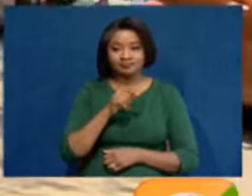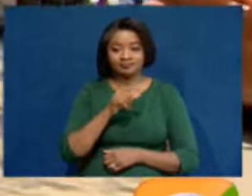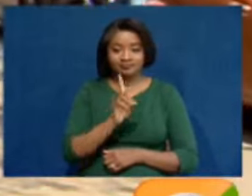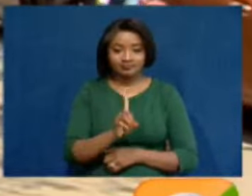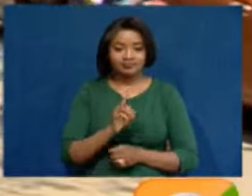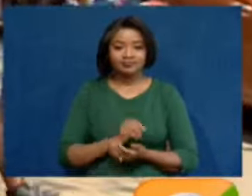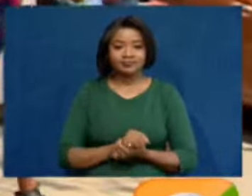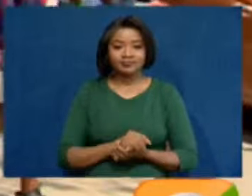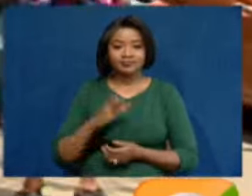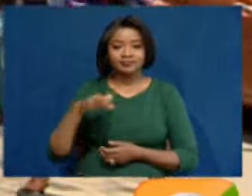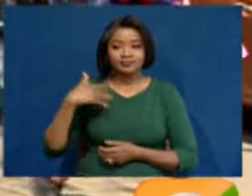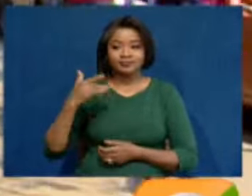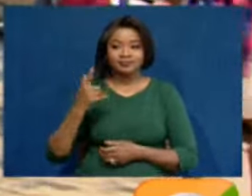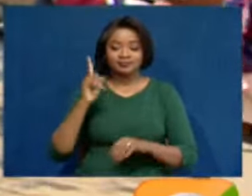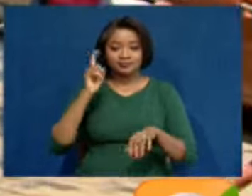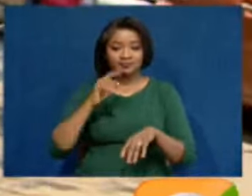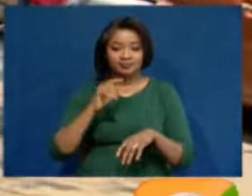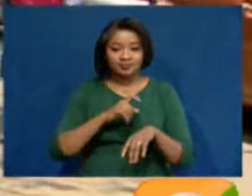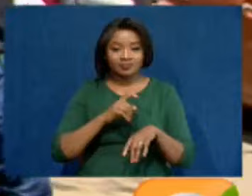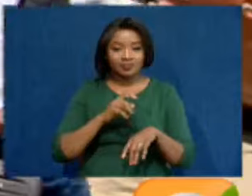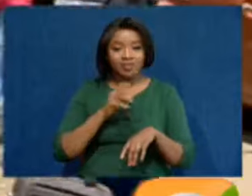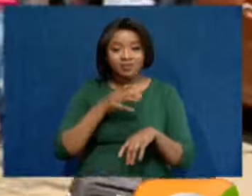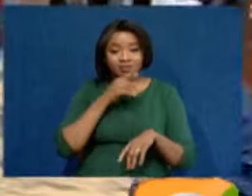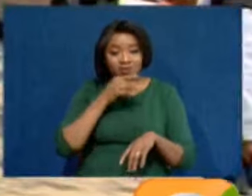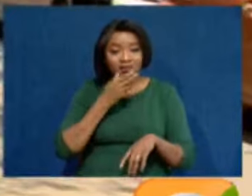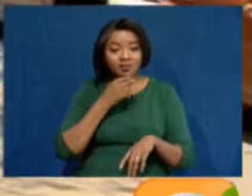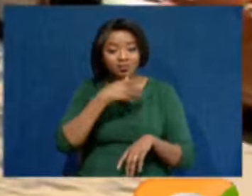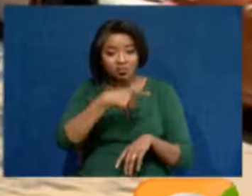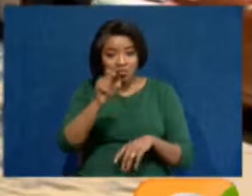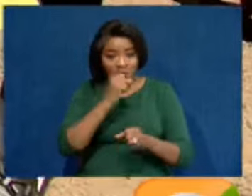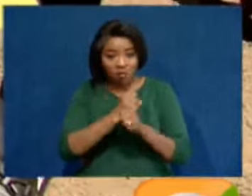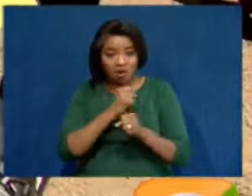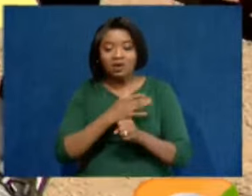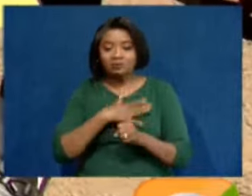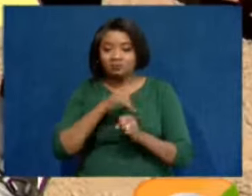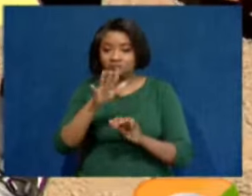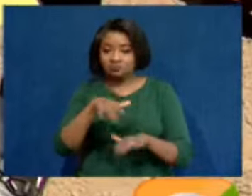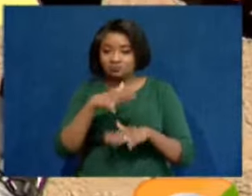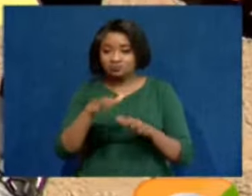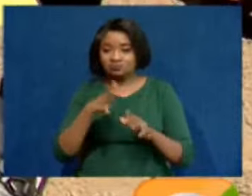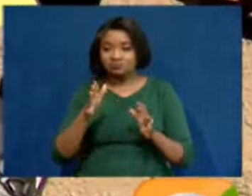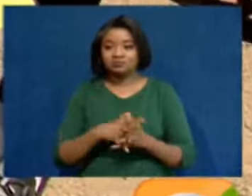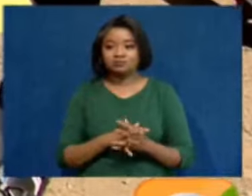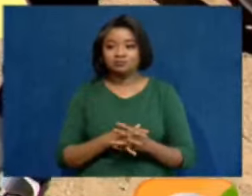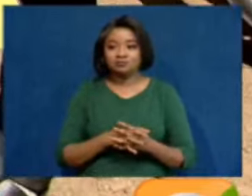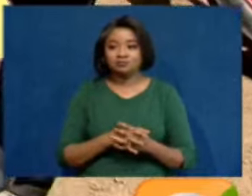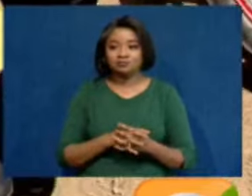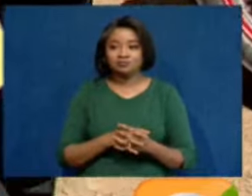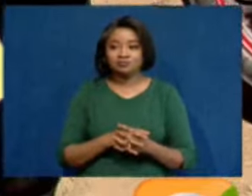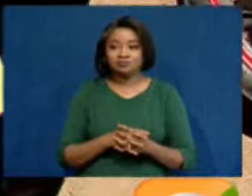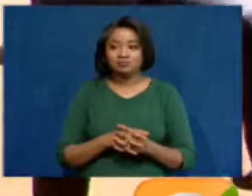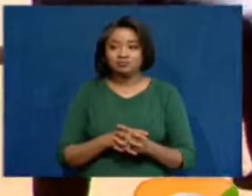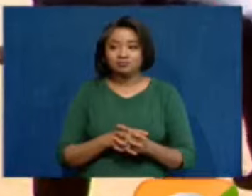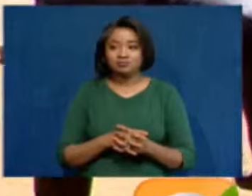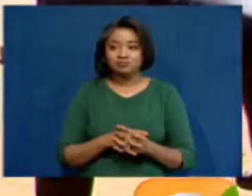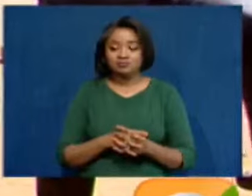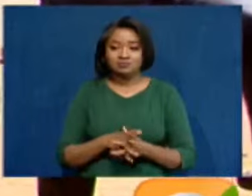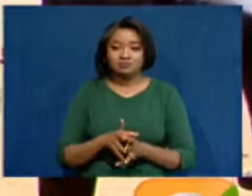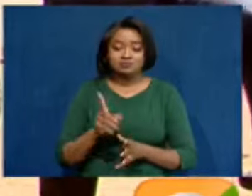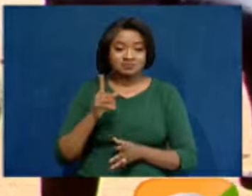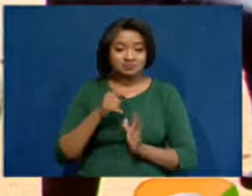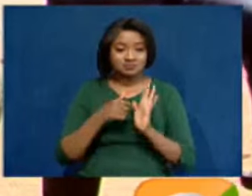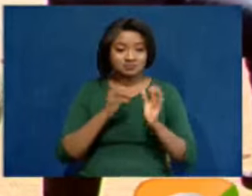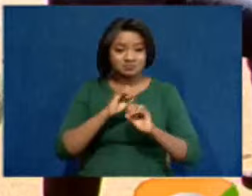kazi wananiambianga pia, baba ukienda kwa barabara ujichunge sana. Simulizi ya Joseph Simiyu ni thibitisho kuwa